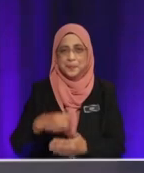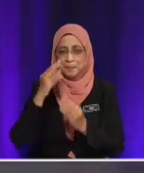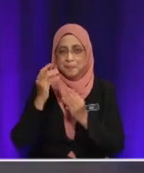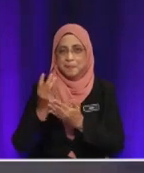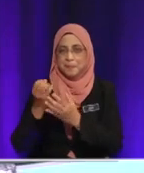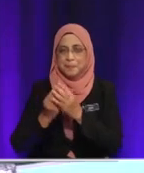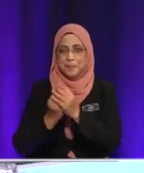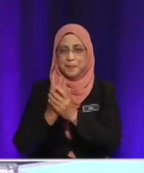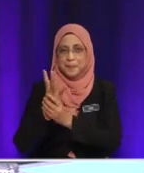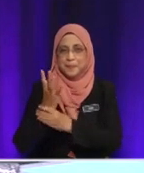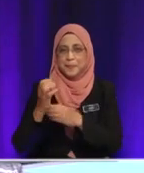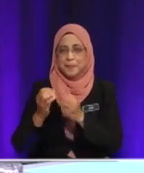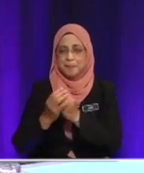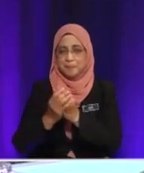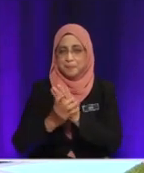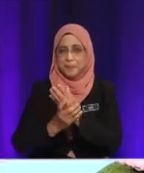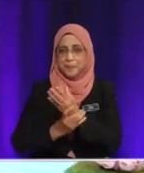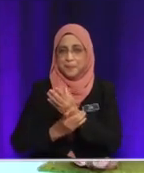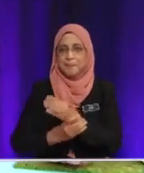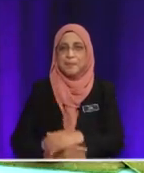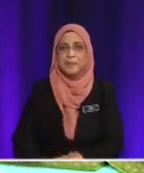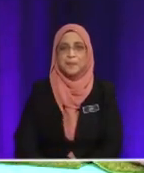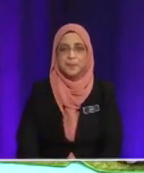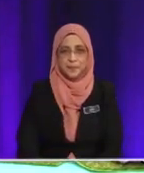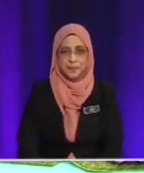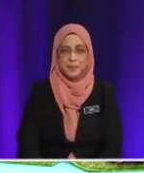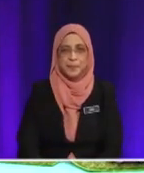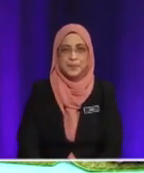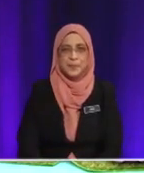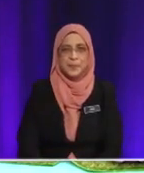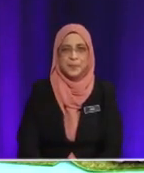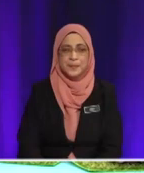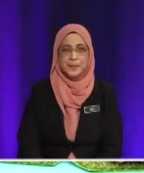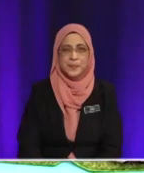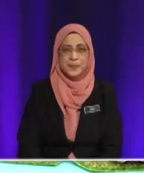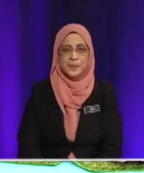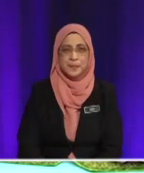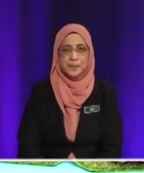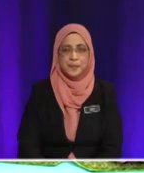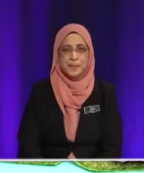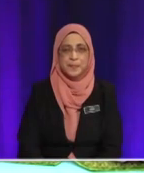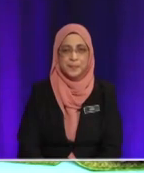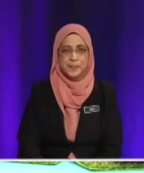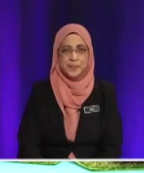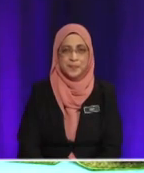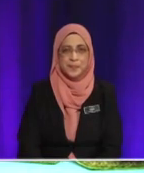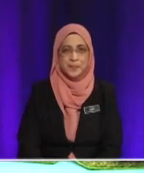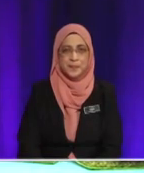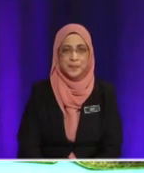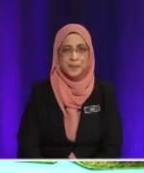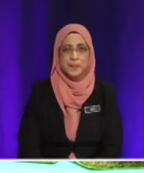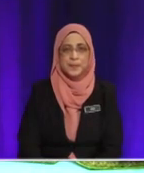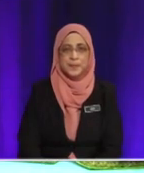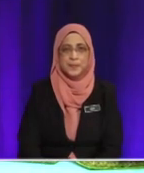nak pakai sarung tangan. Kemudian, kita nak pakai apa, Fika? Pelitup muka. Okey, sebelahnya. Okey, boleh, cikgu? Oh, ya, nanti.